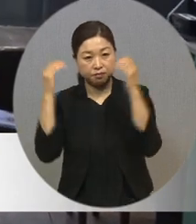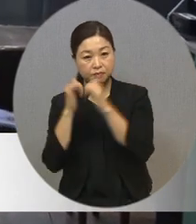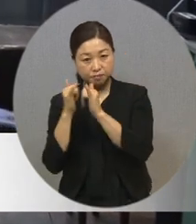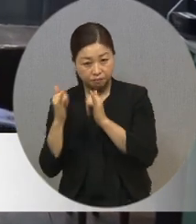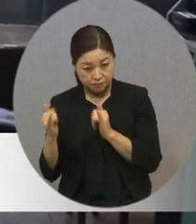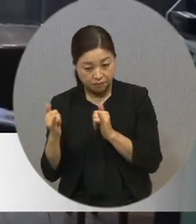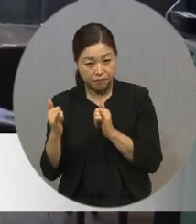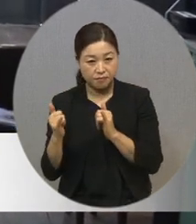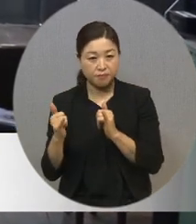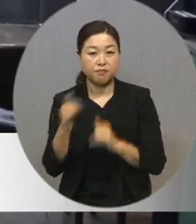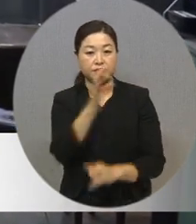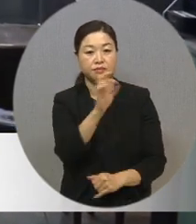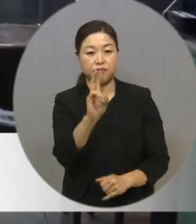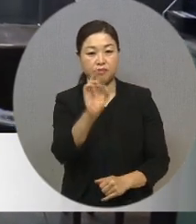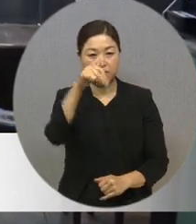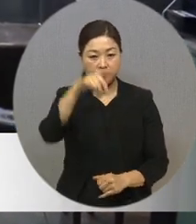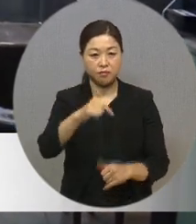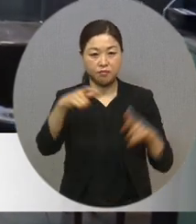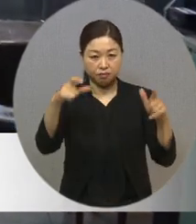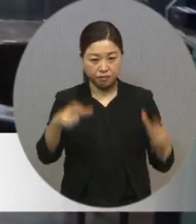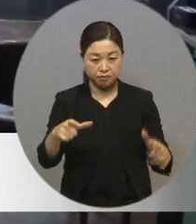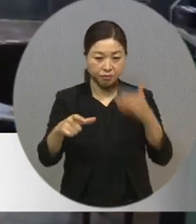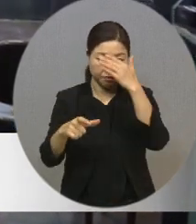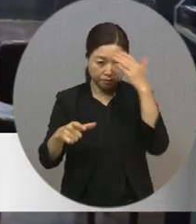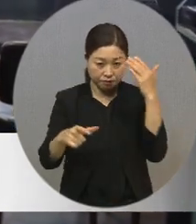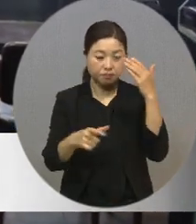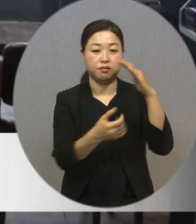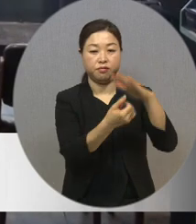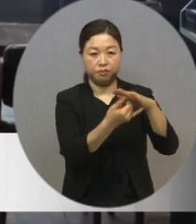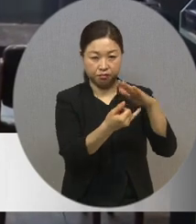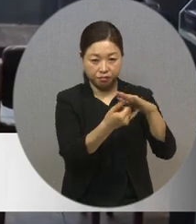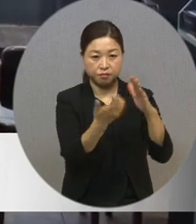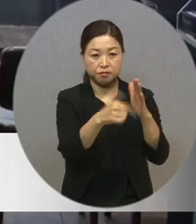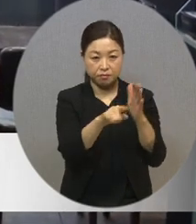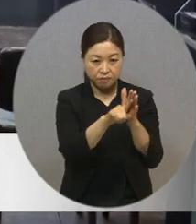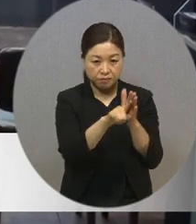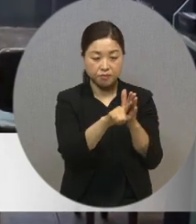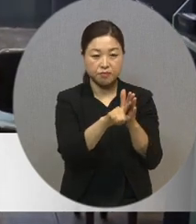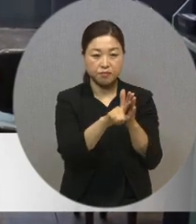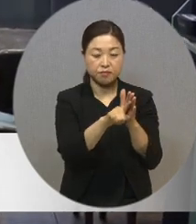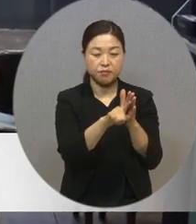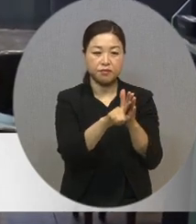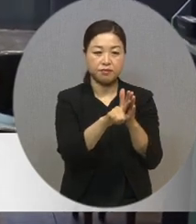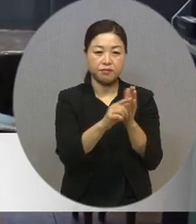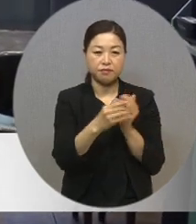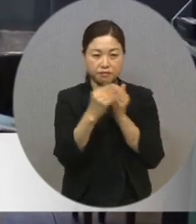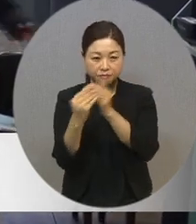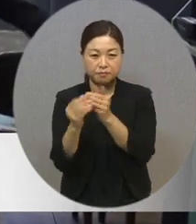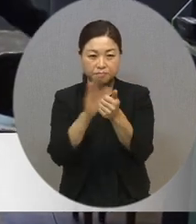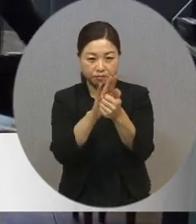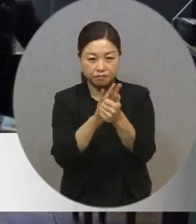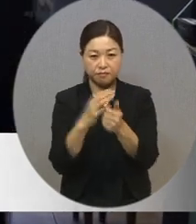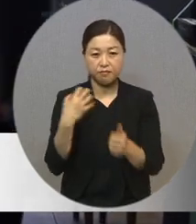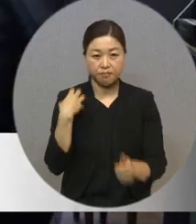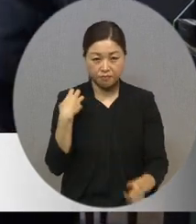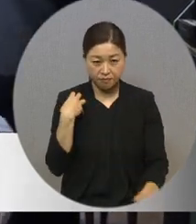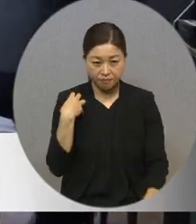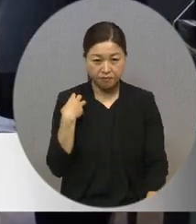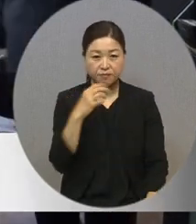어른으로서 양주 지역에서 청소년들을 위해 안내자의 역할을 청소년 문화의